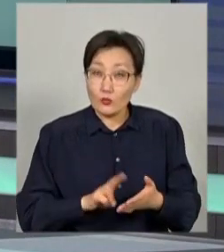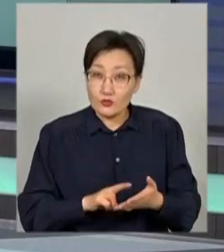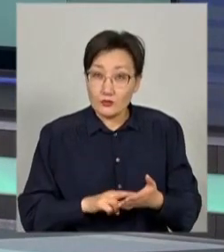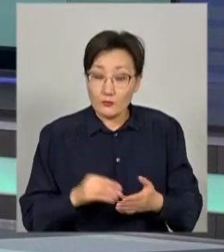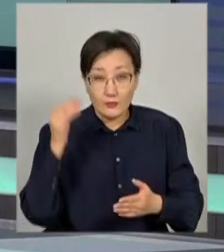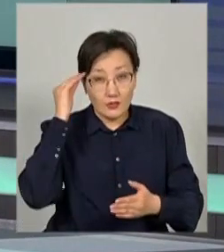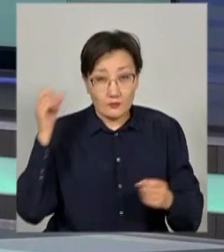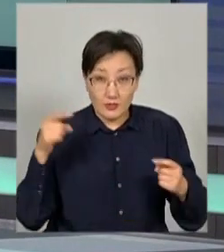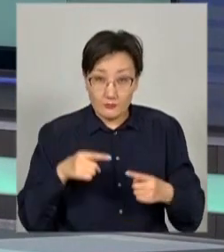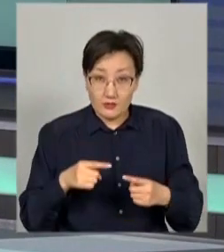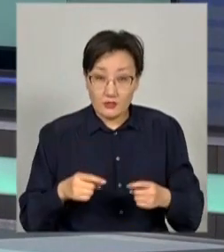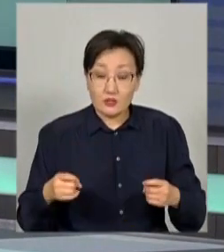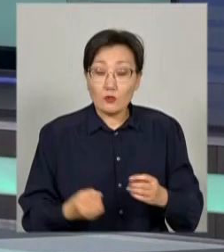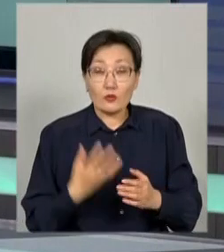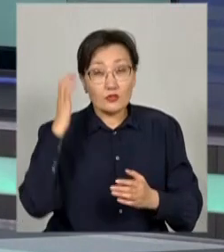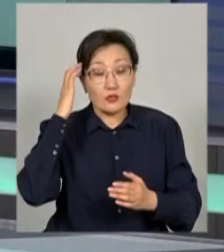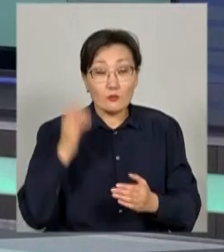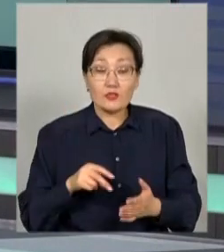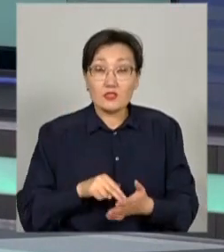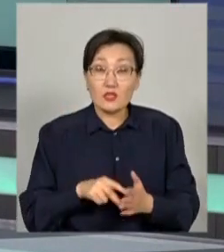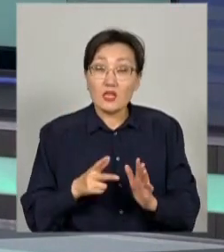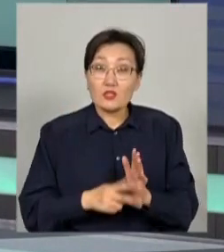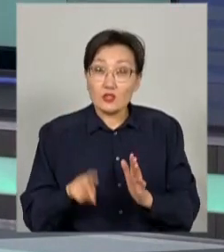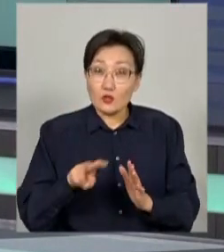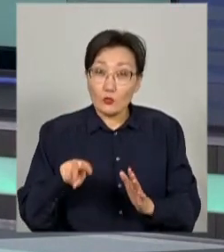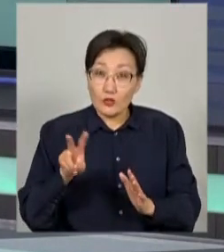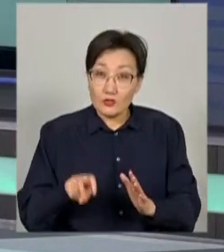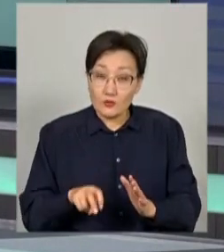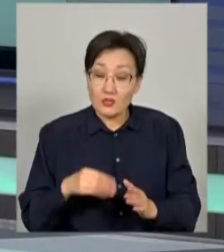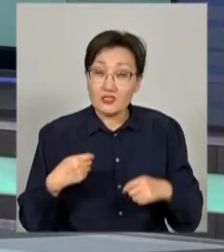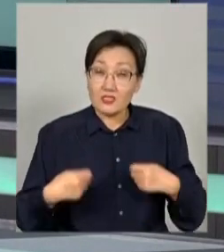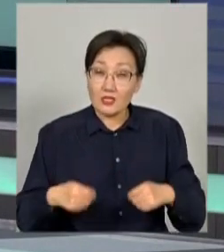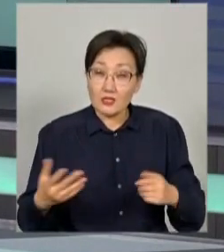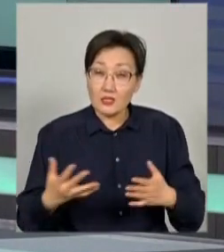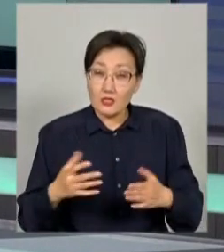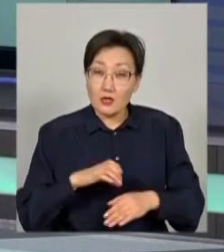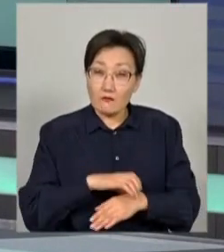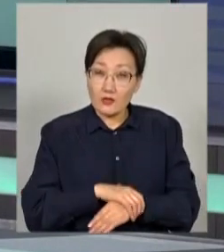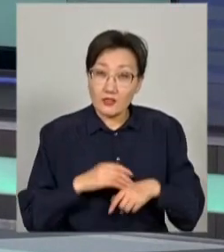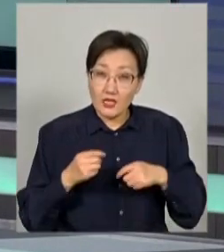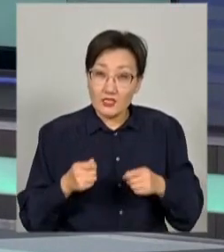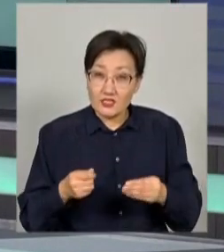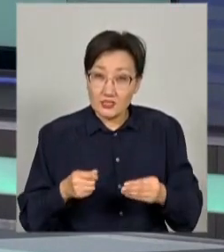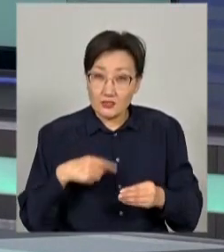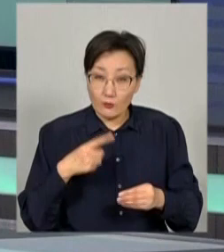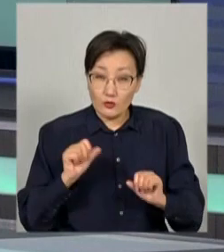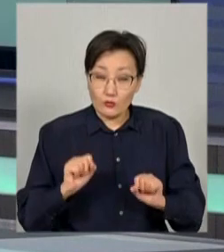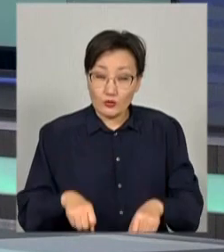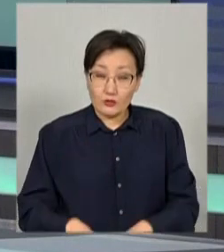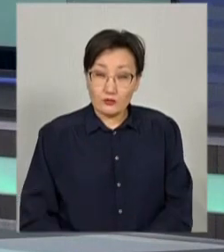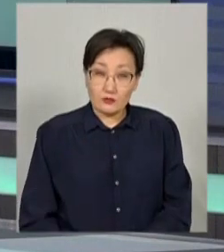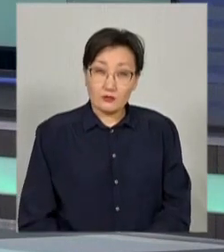мырза, кеш жарық. Мұнай бағасының осылай 80 доллардың үстінде бағалануына қандай фактор әсер етті деп айтар едіңіз?